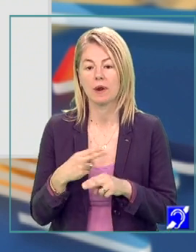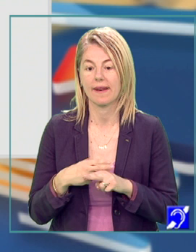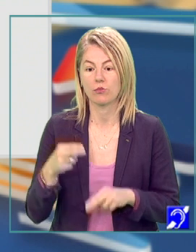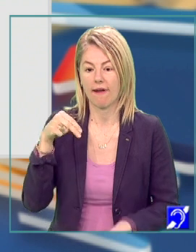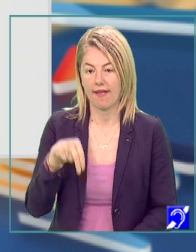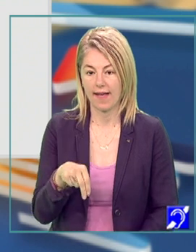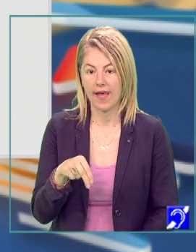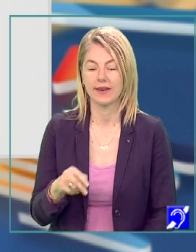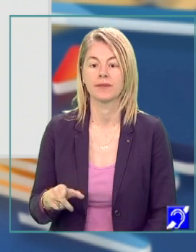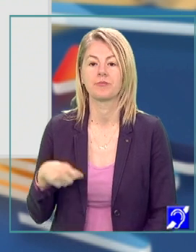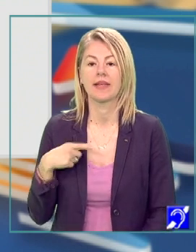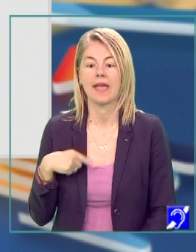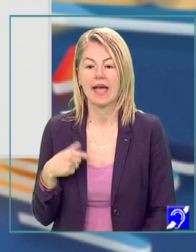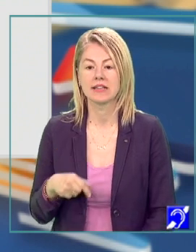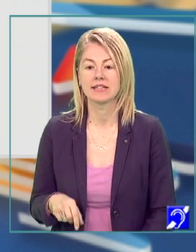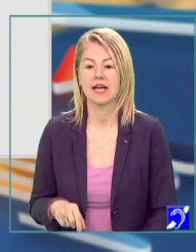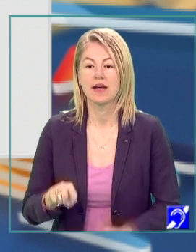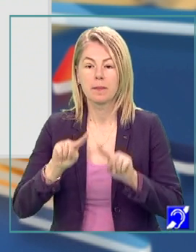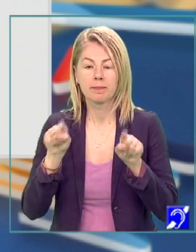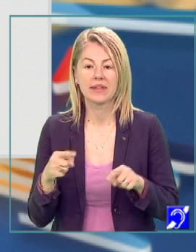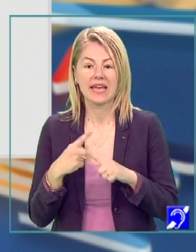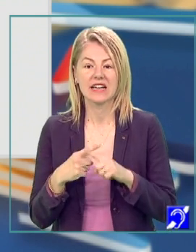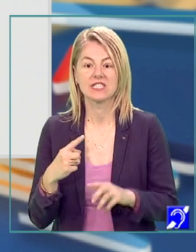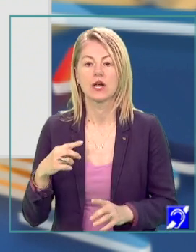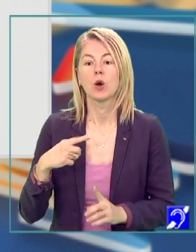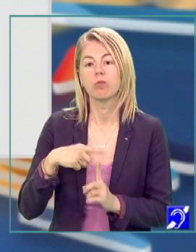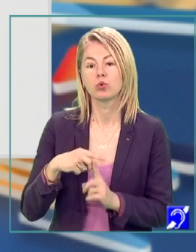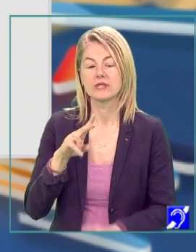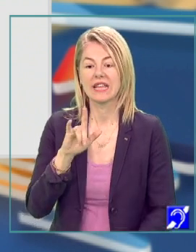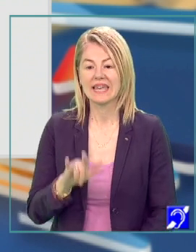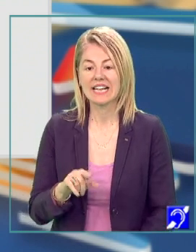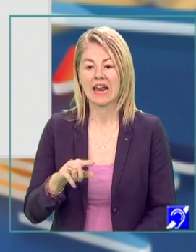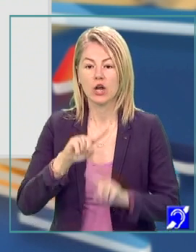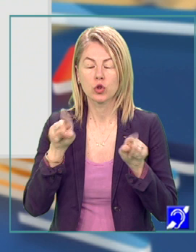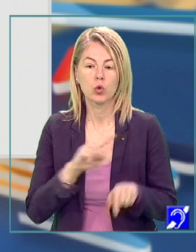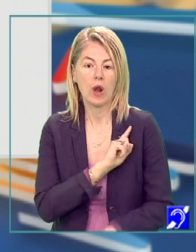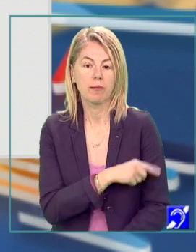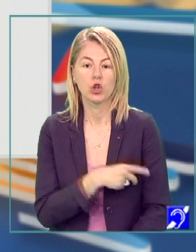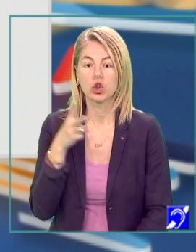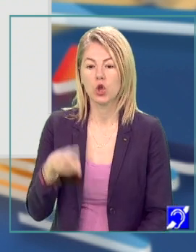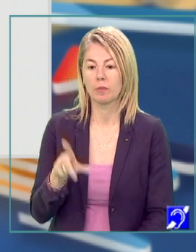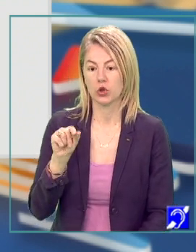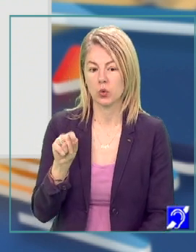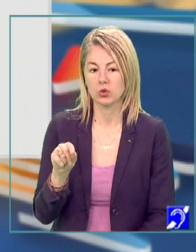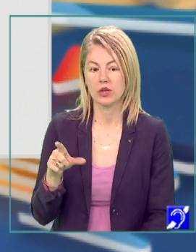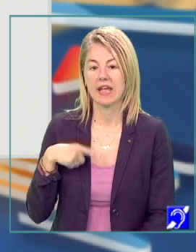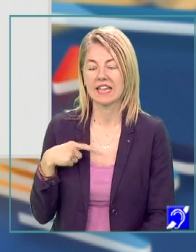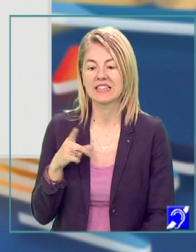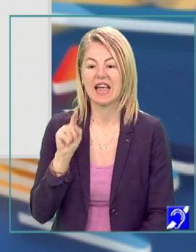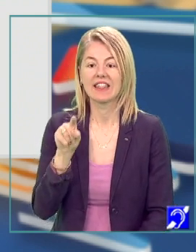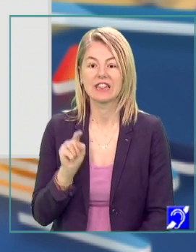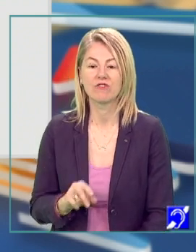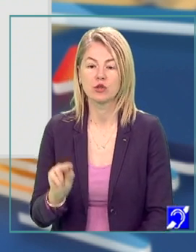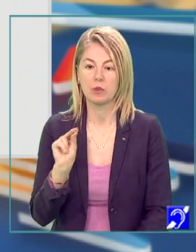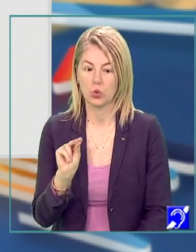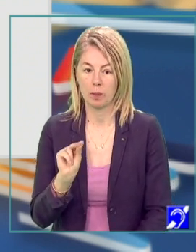numărul natural n egal cu x plus y totul la puterea 2020 este divizibil